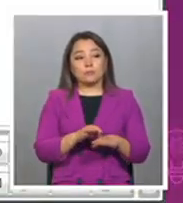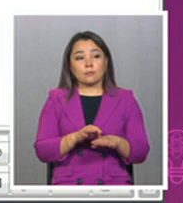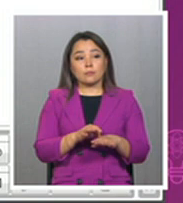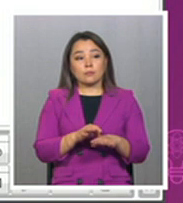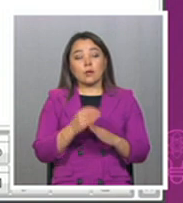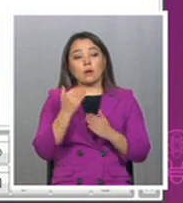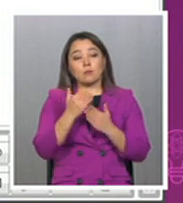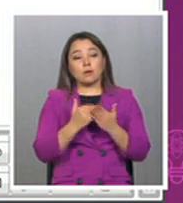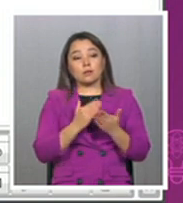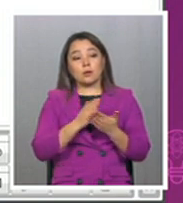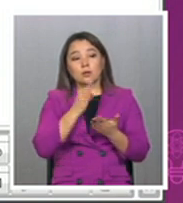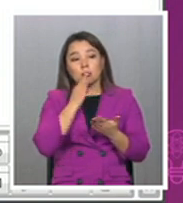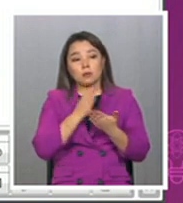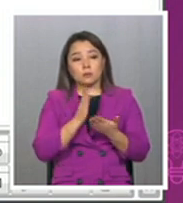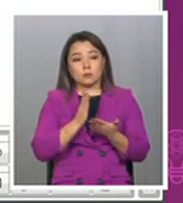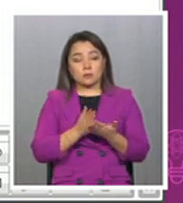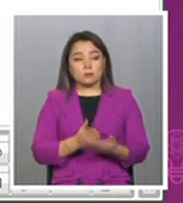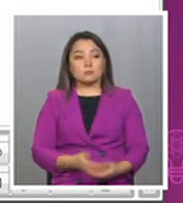бағдарламалаймыз.